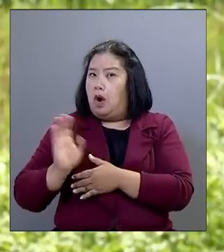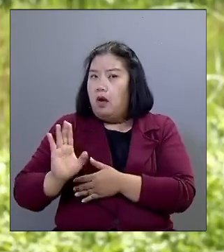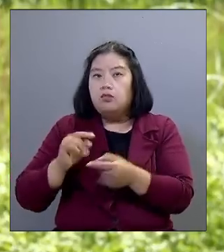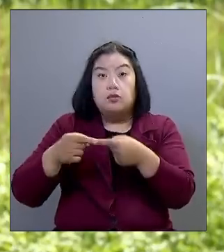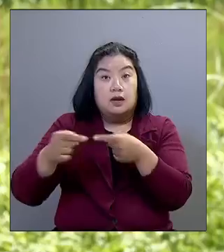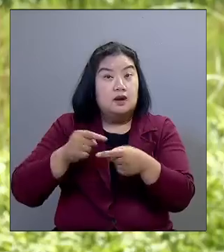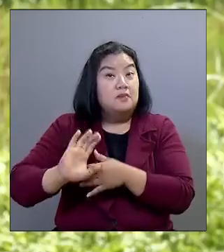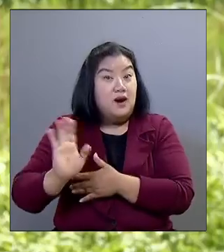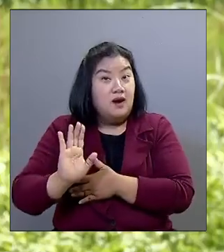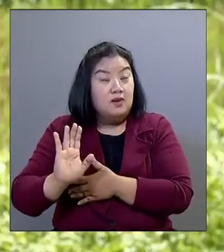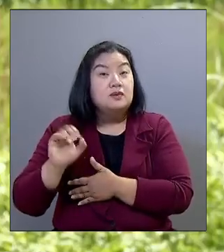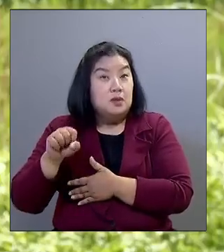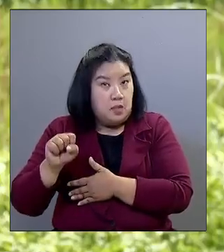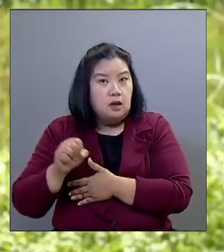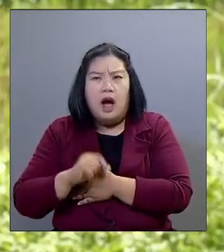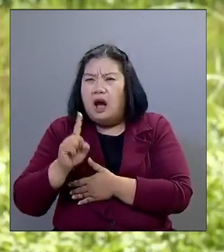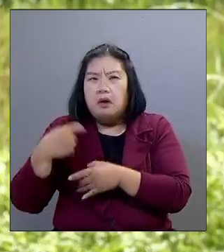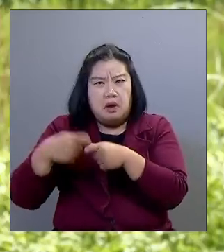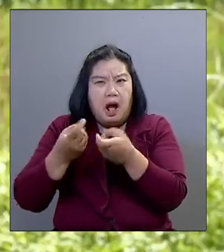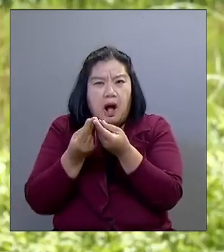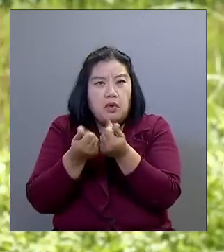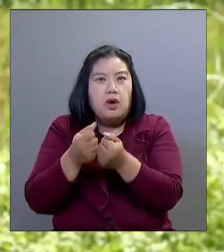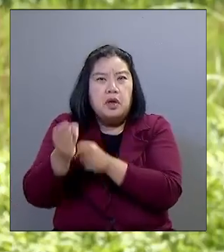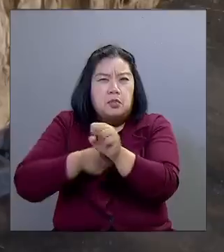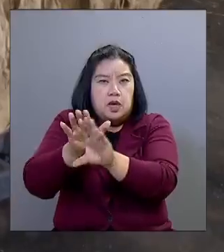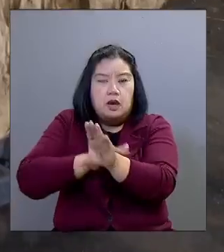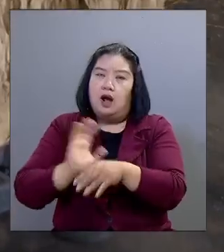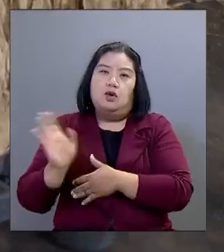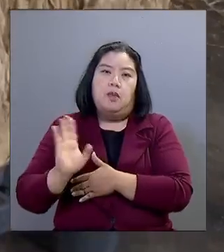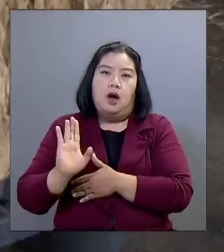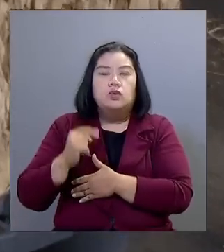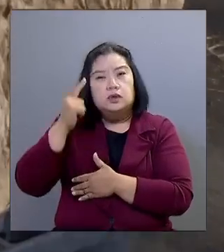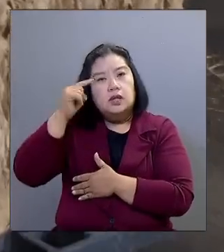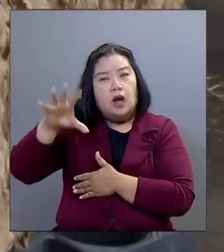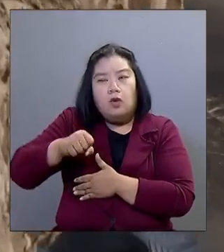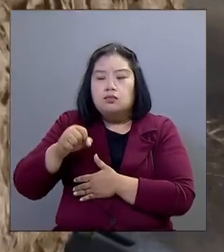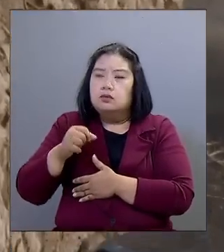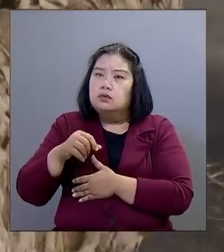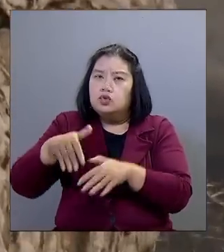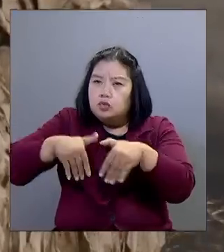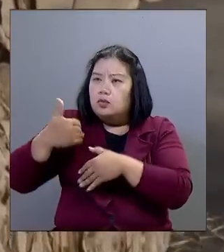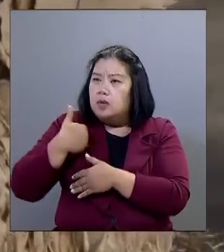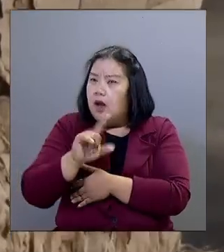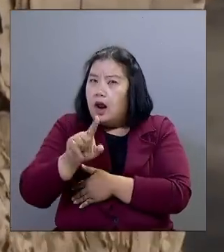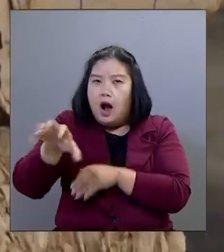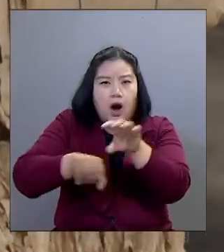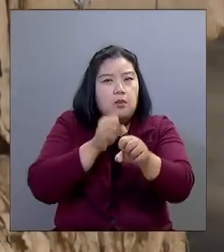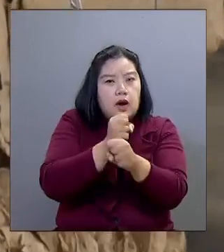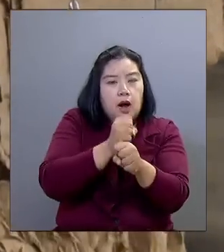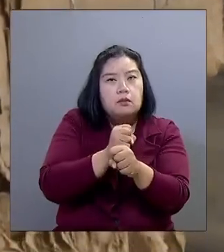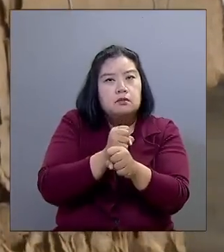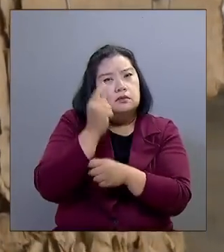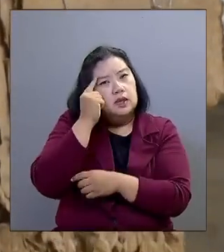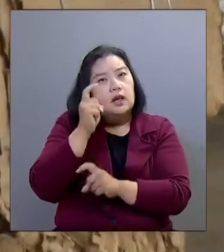นาะเป็นของที่มันย่อยสลายยากแล้วก็ทำยังไงจะเอาวัสดุในพื้นที่เรามาทำแล้วมันปลอดภัยแล้